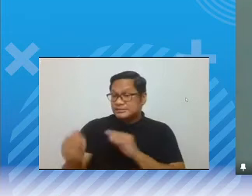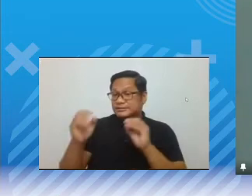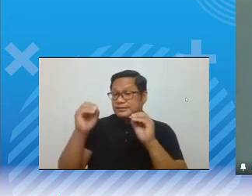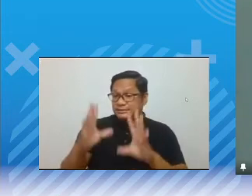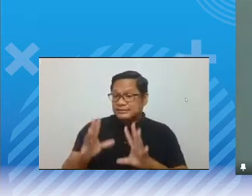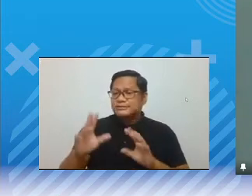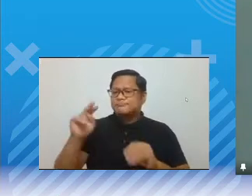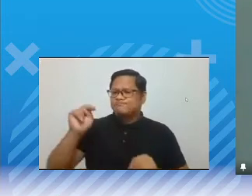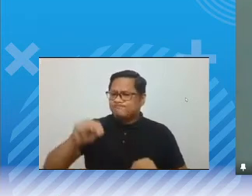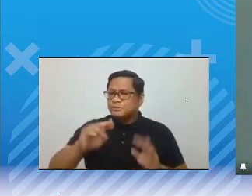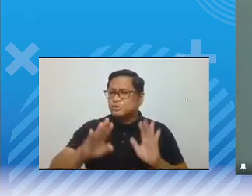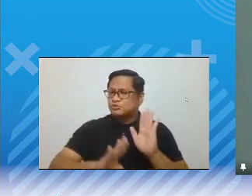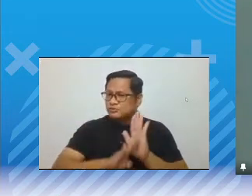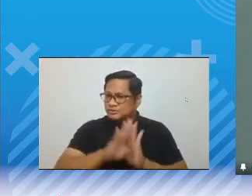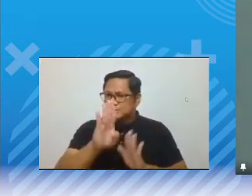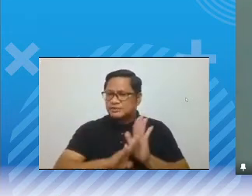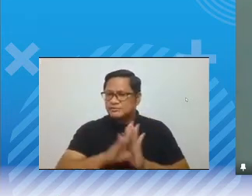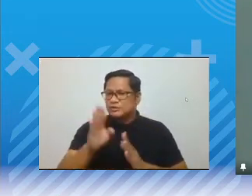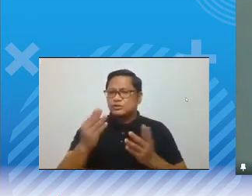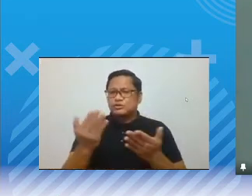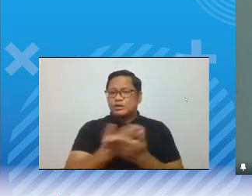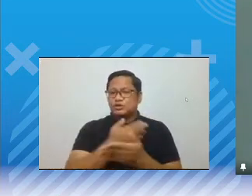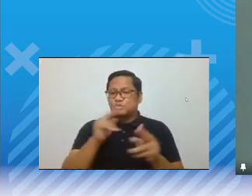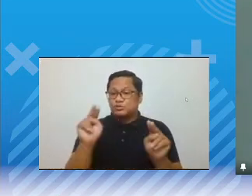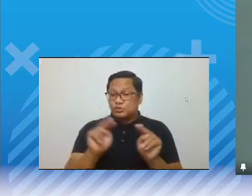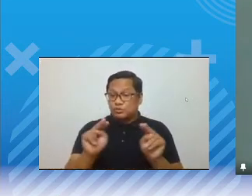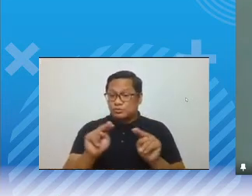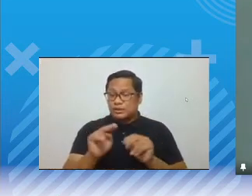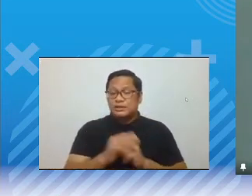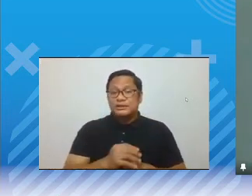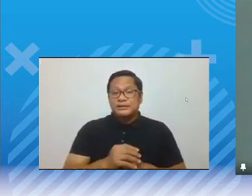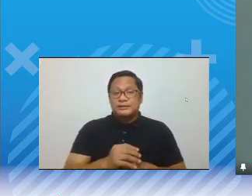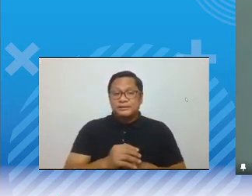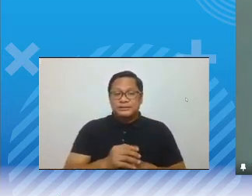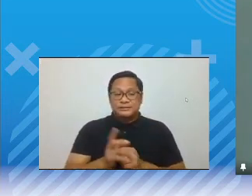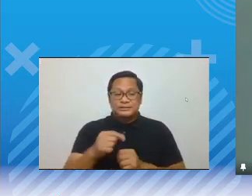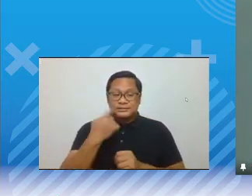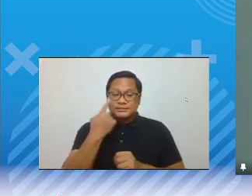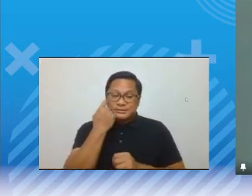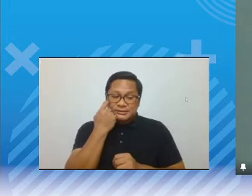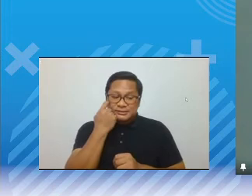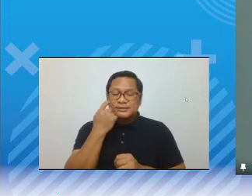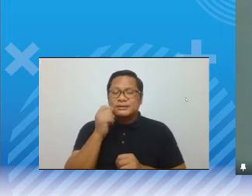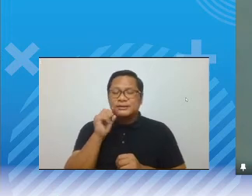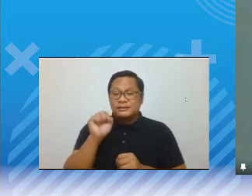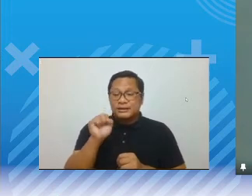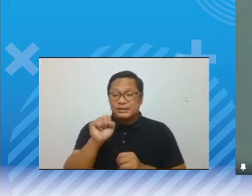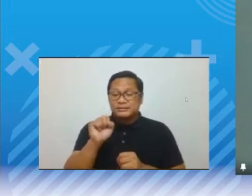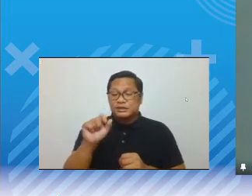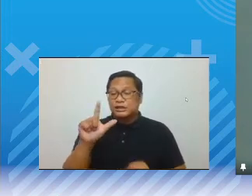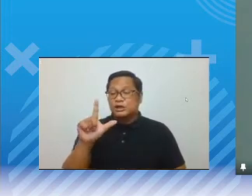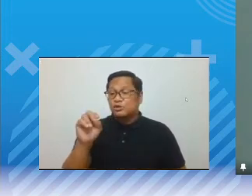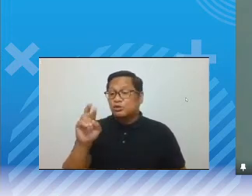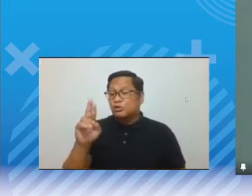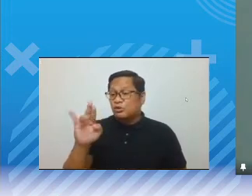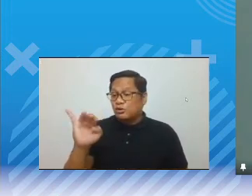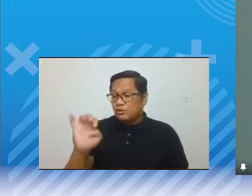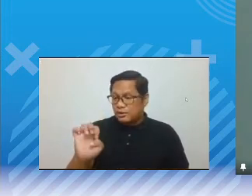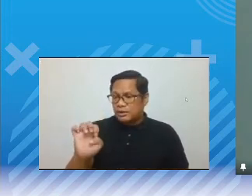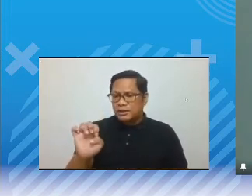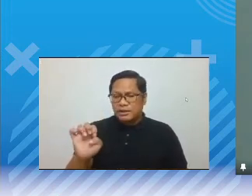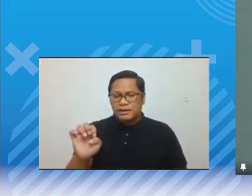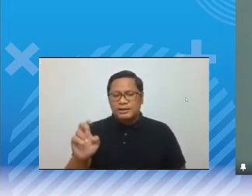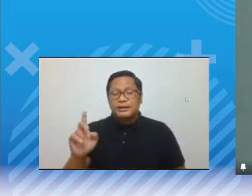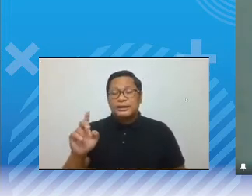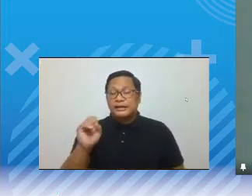nating ma-develop in the new normal setup. So, kanina po, nandyan, na-discuss ni Ms. Lori. Isa dyan is yung kailangan